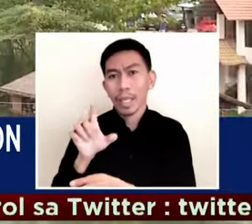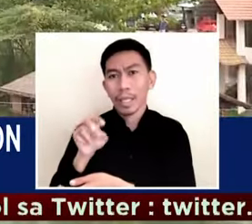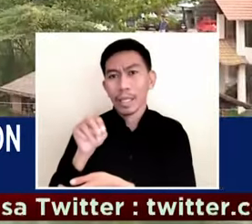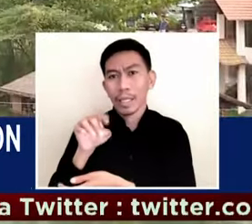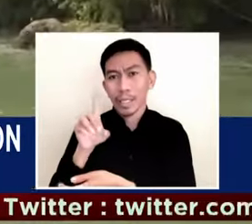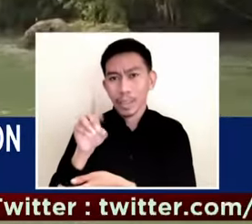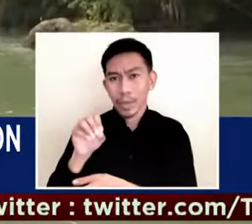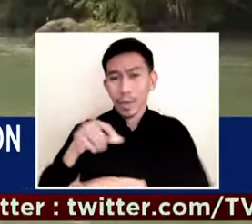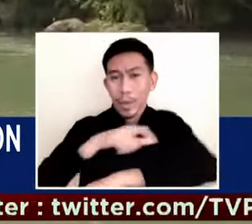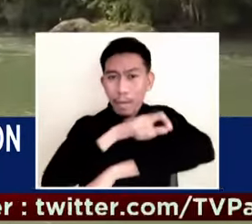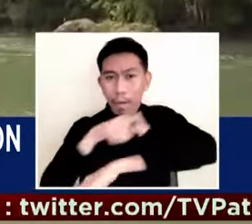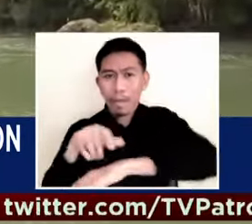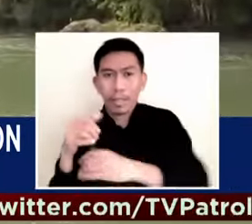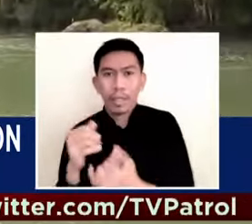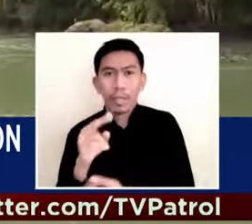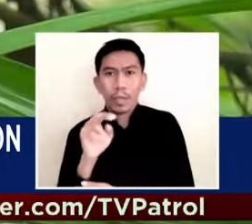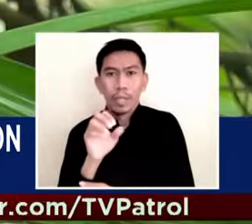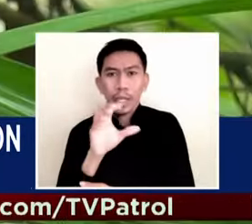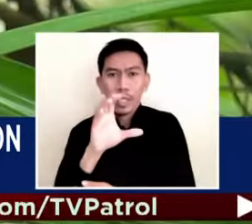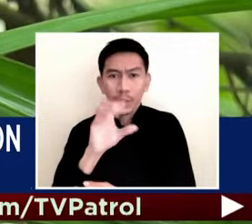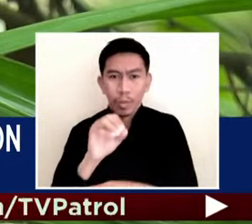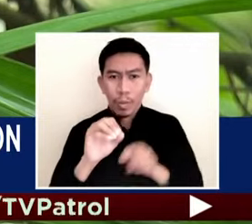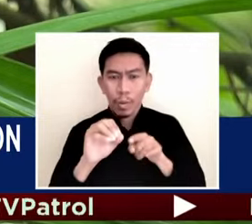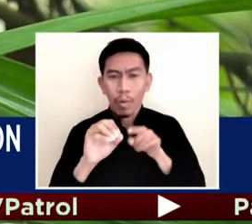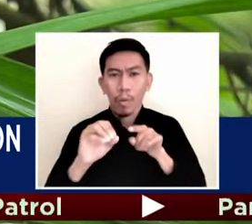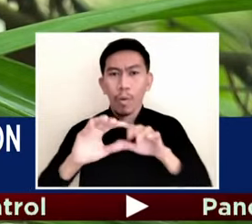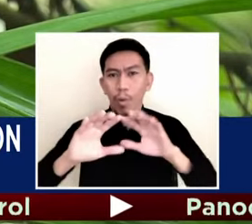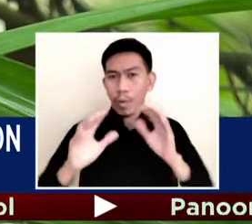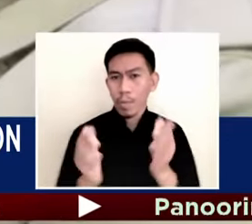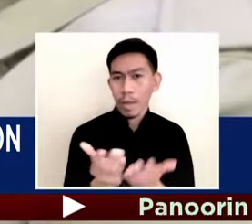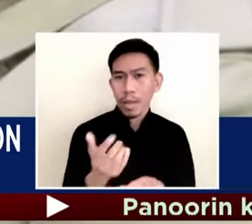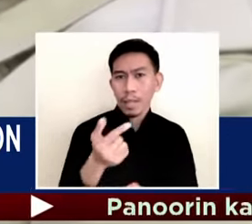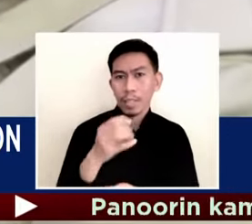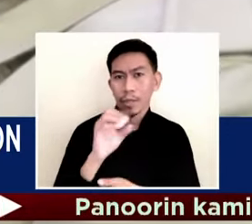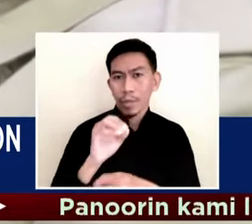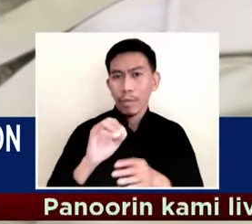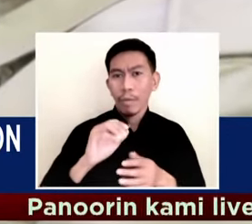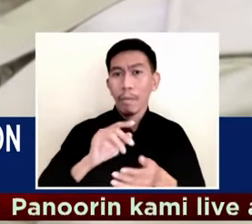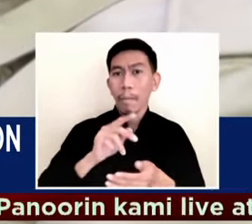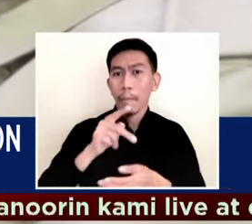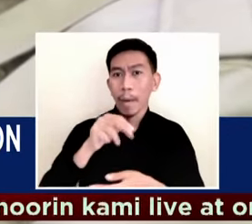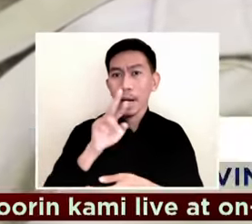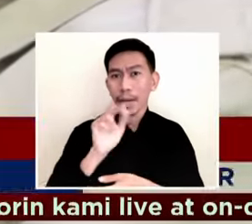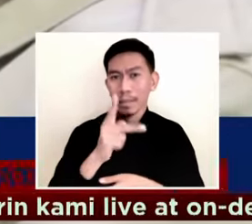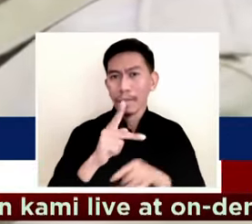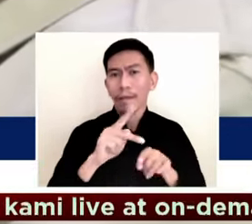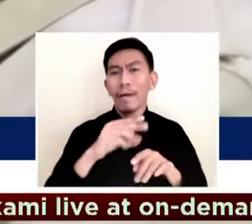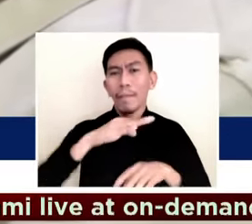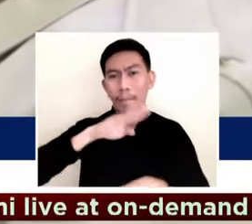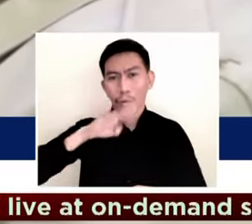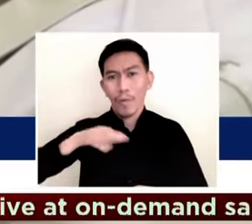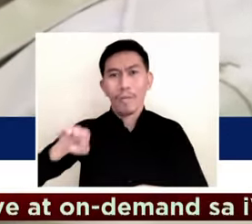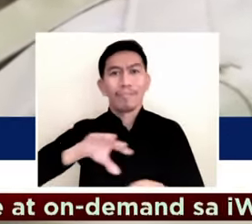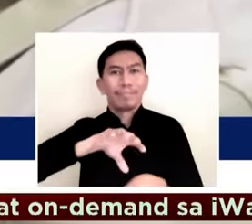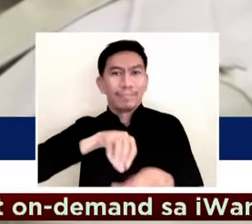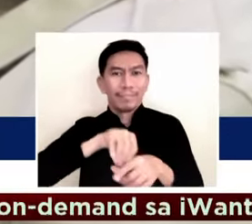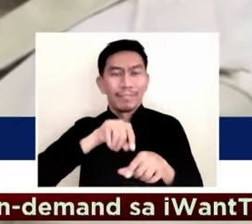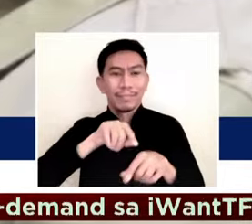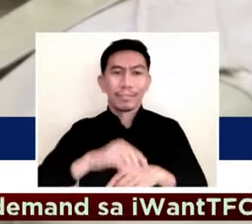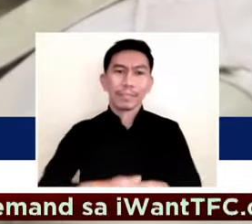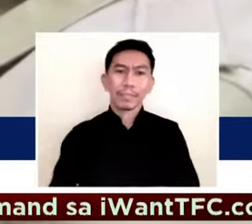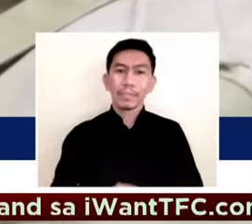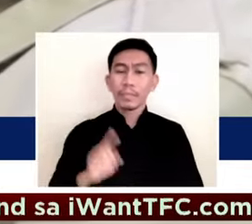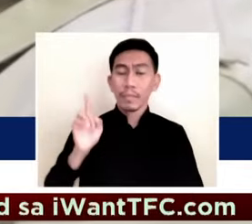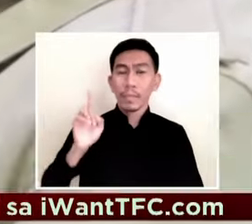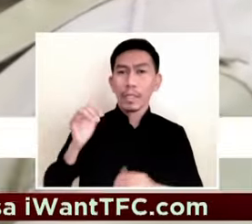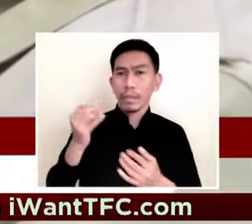ng UNESCO Global Geopark ang Bohol. We continue to protect our island and leverage this